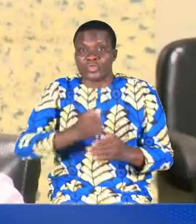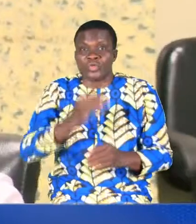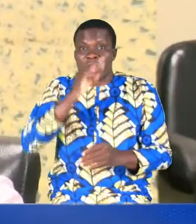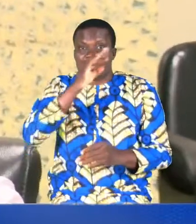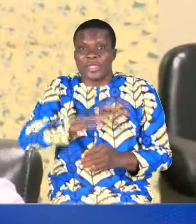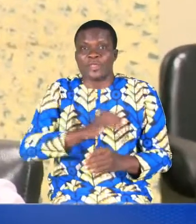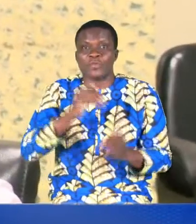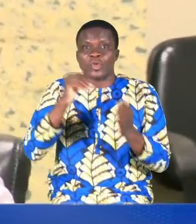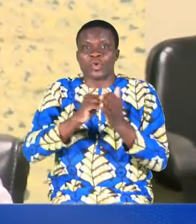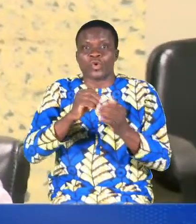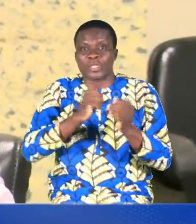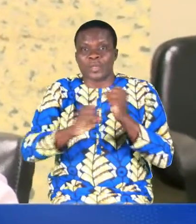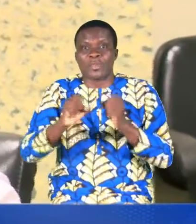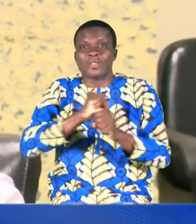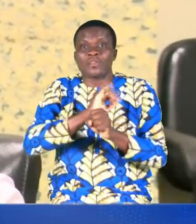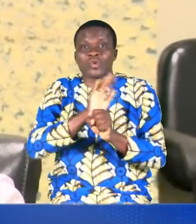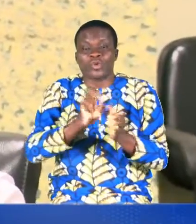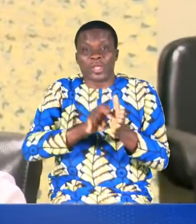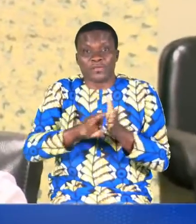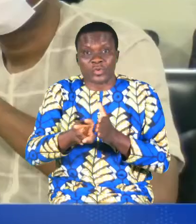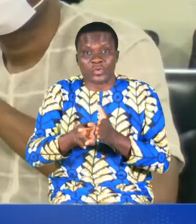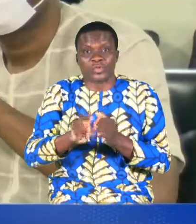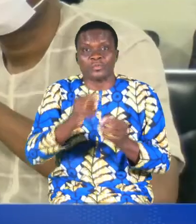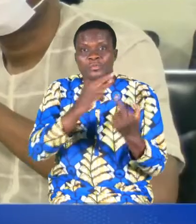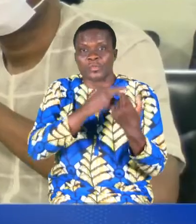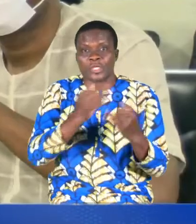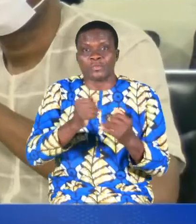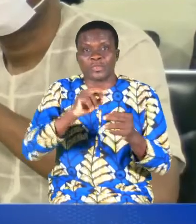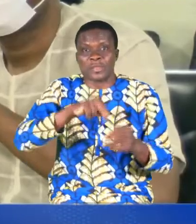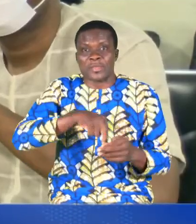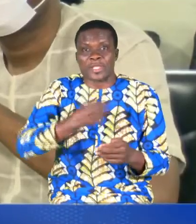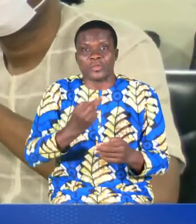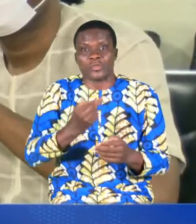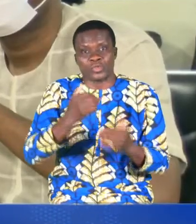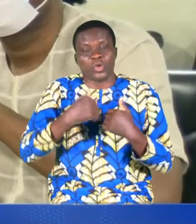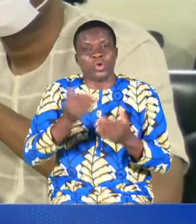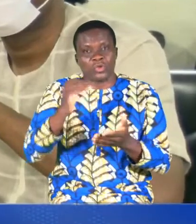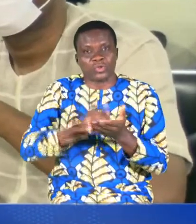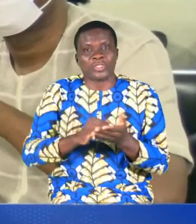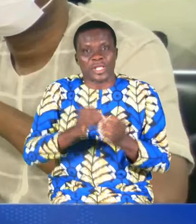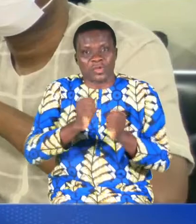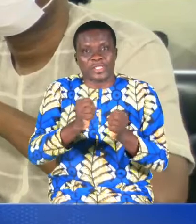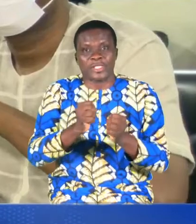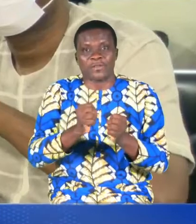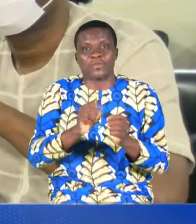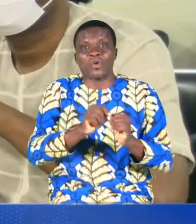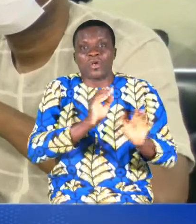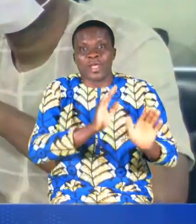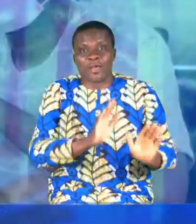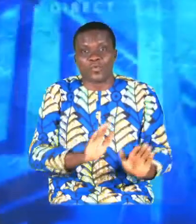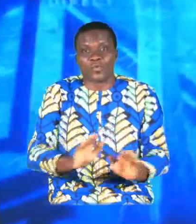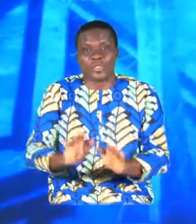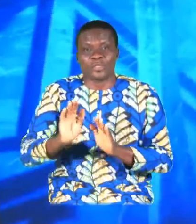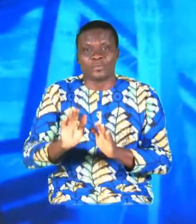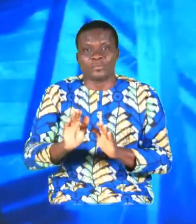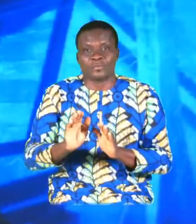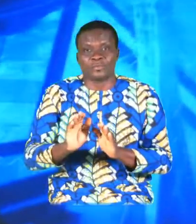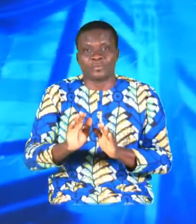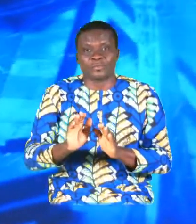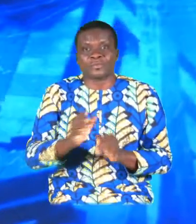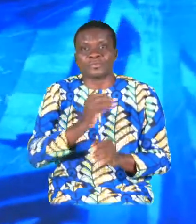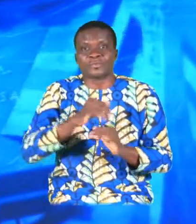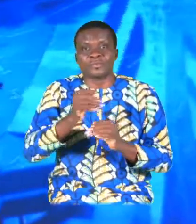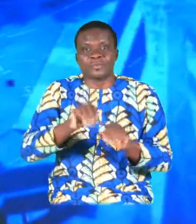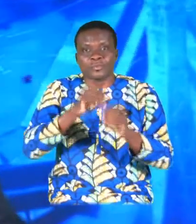bénéfique contre la pandémie du coronavirus, les responsables religieux ont encore des efforts à fournir. Et